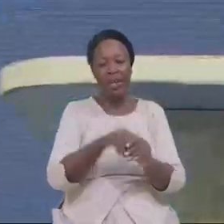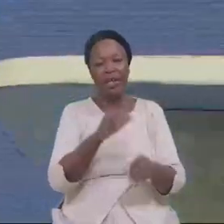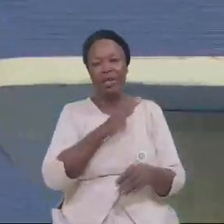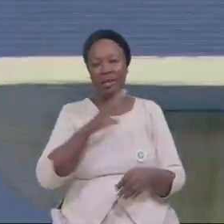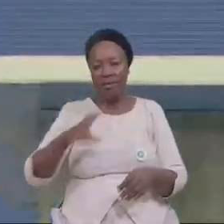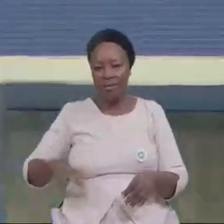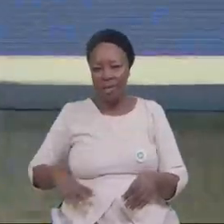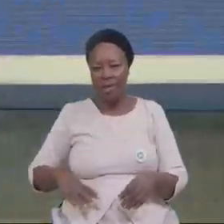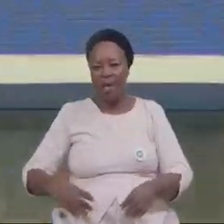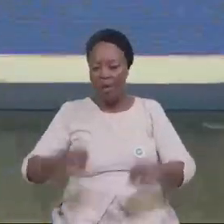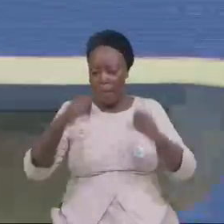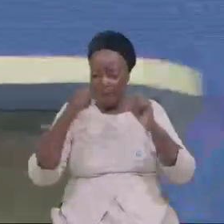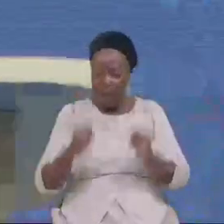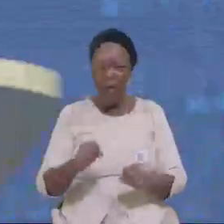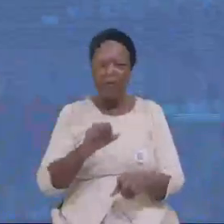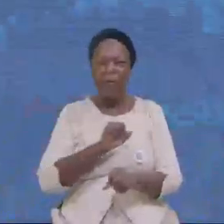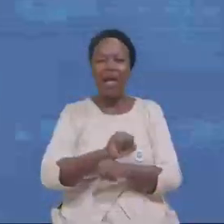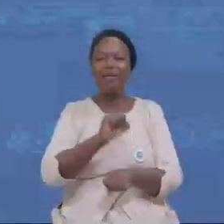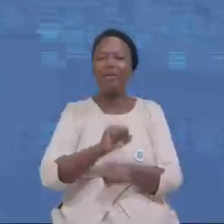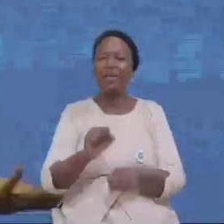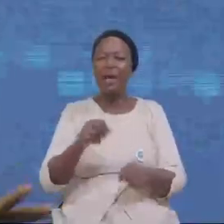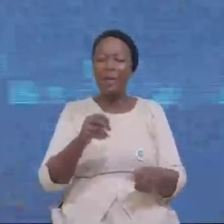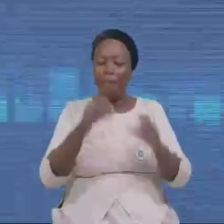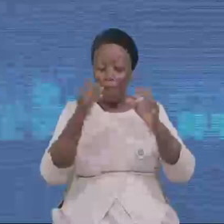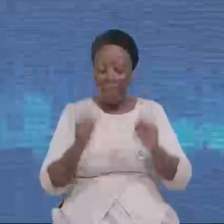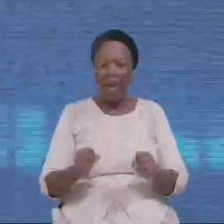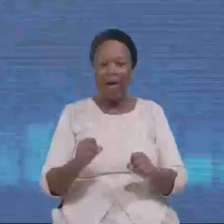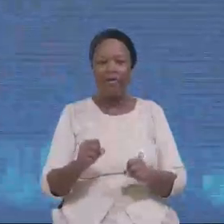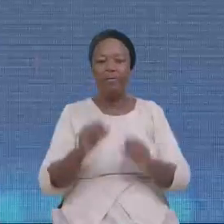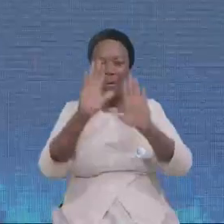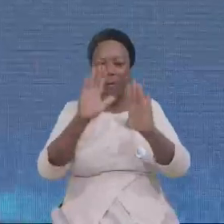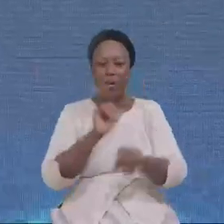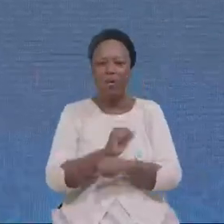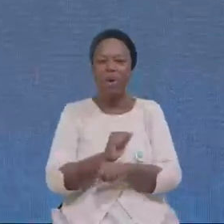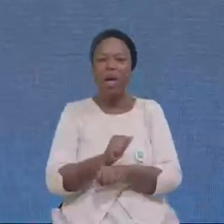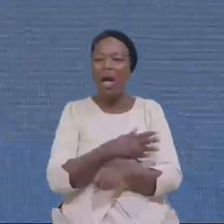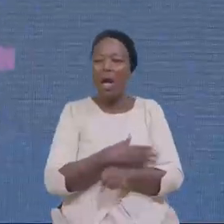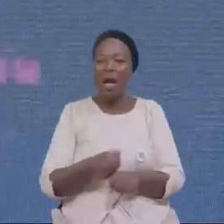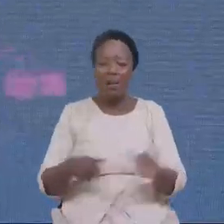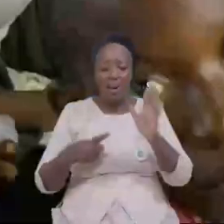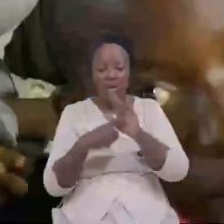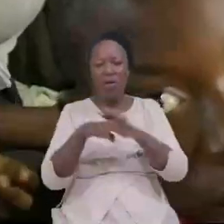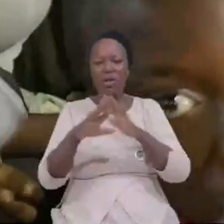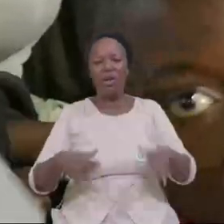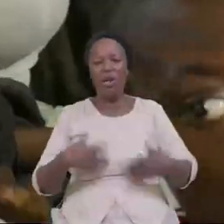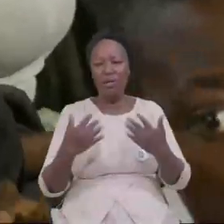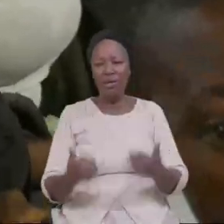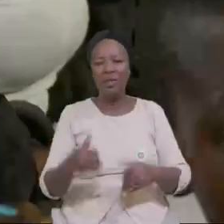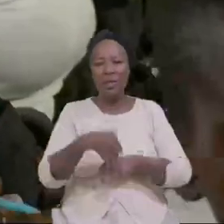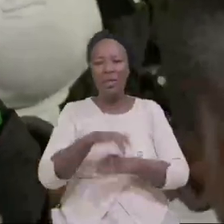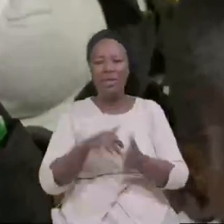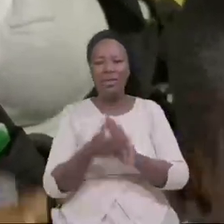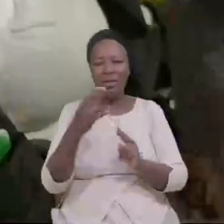Les exploits puissants, les miracles puissants, les manifestations puissantes dans ta vie ce soir. Où